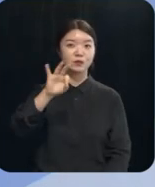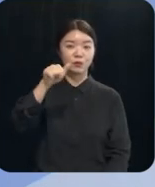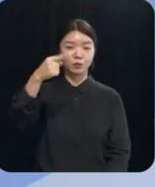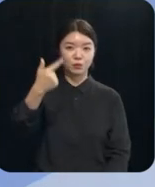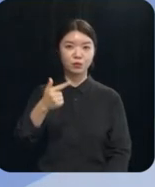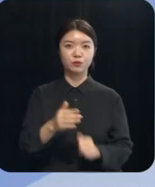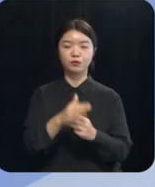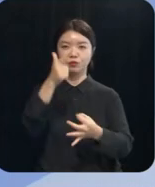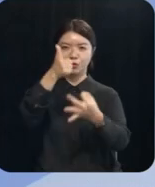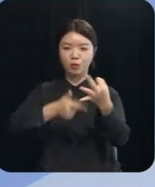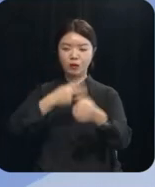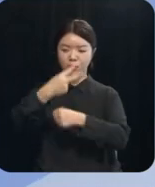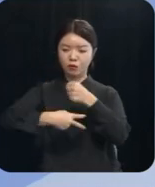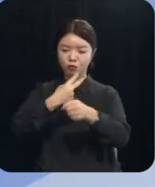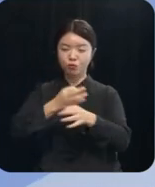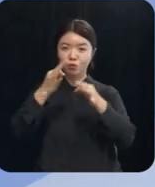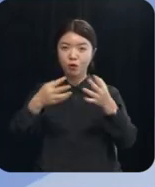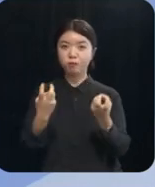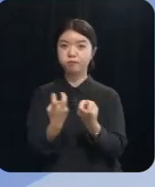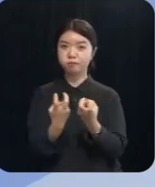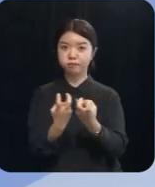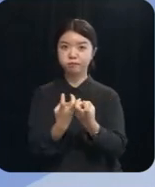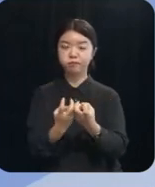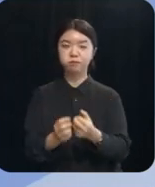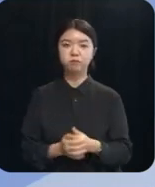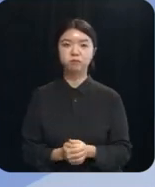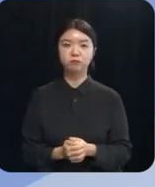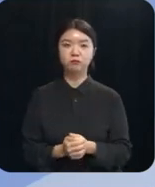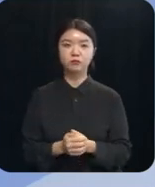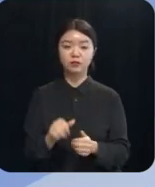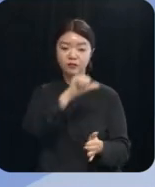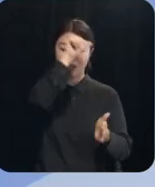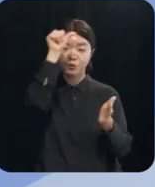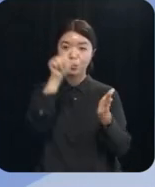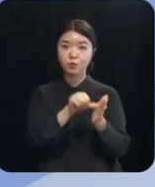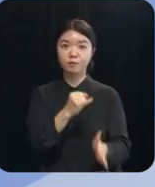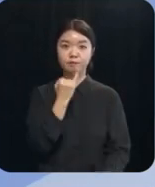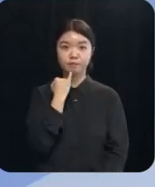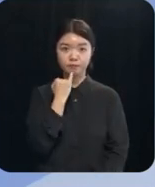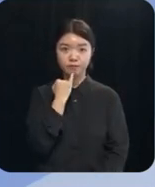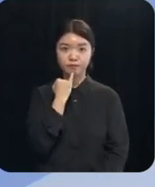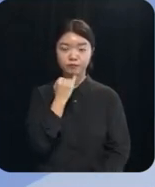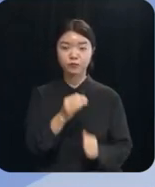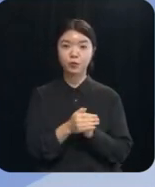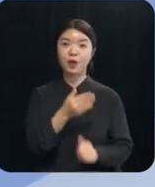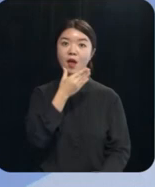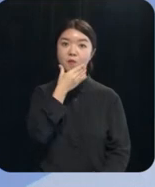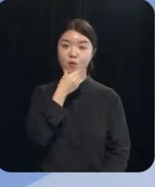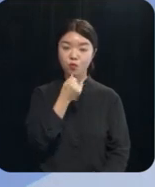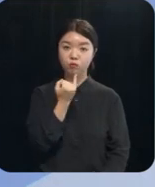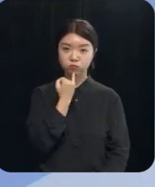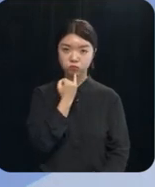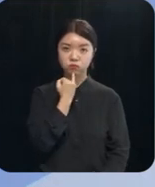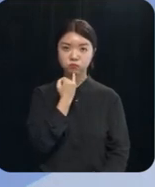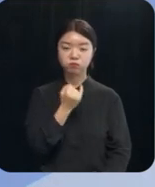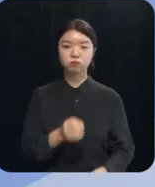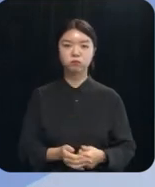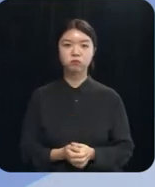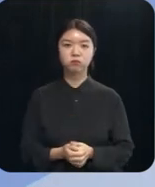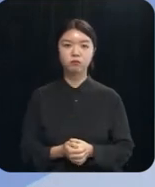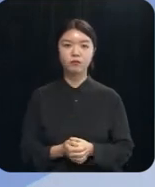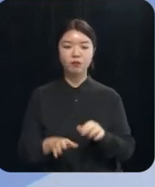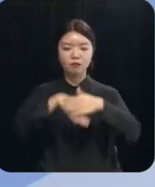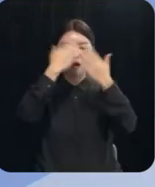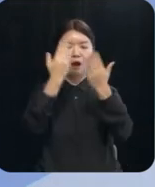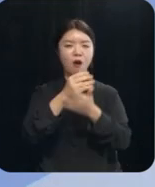정부 지난 2년 어땠습니까? 삶은 좀 나아지셨습니까? 좀 행복은 좀 해지셨습니까?